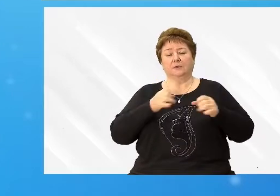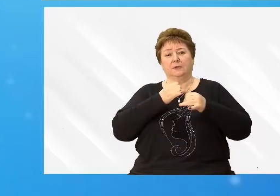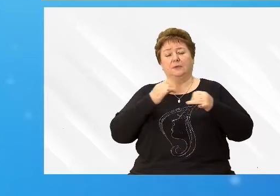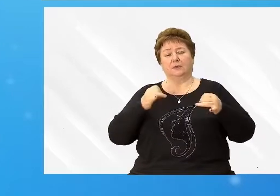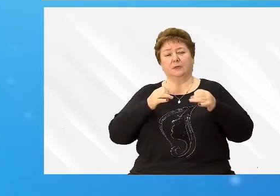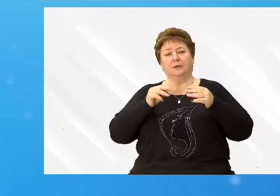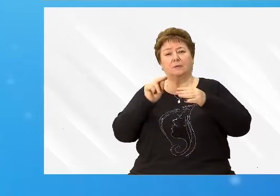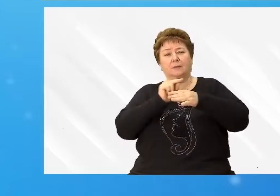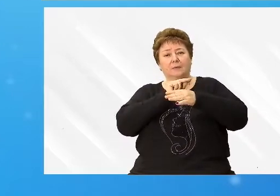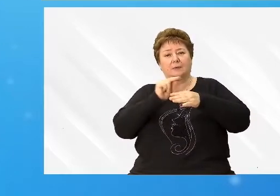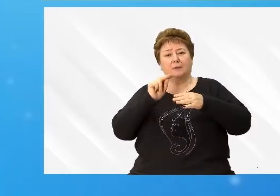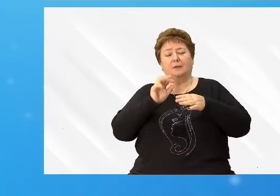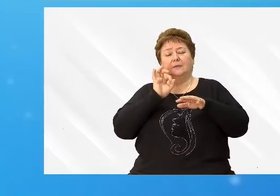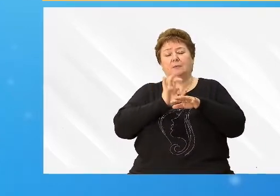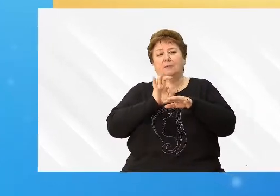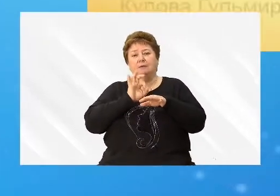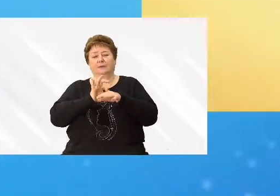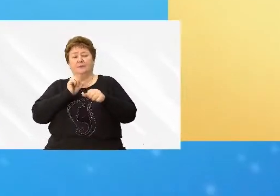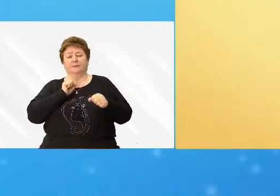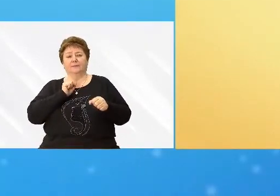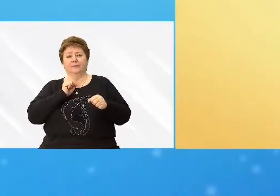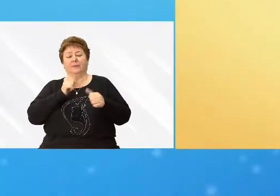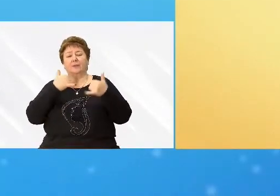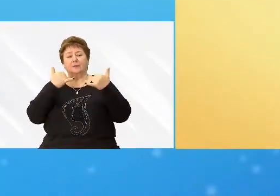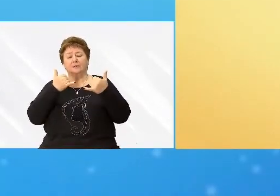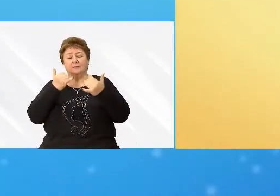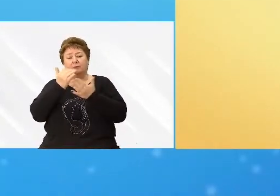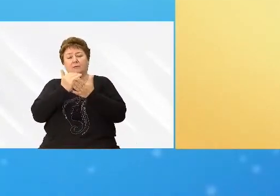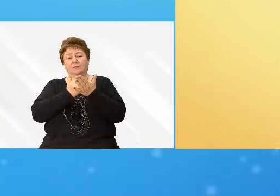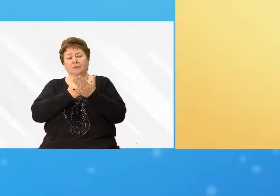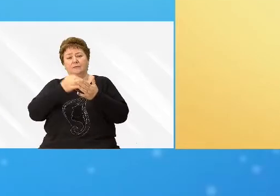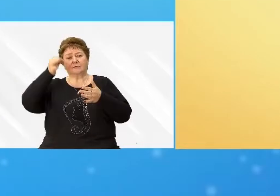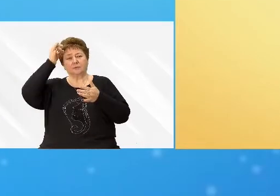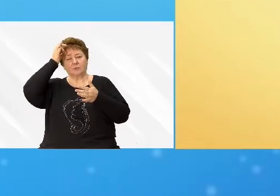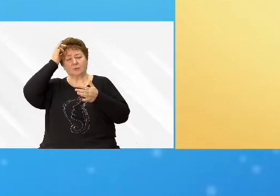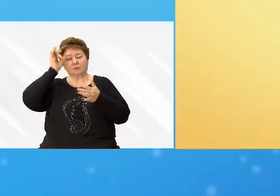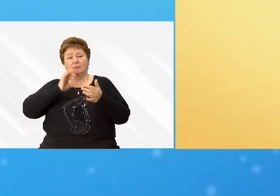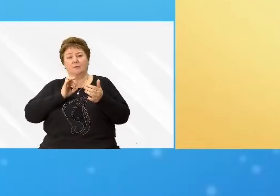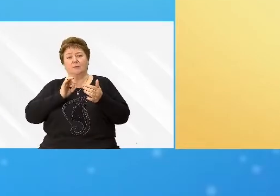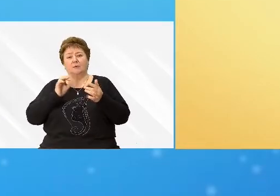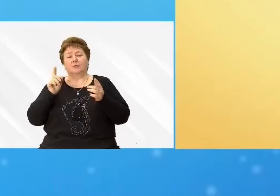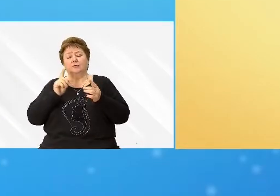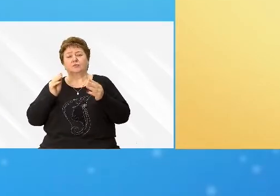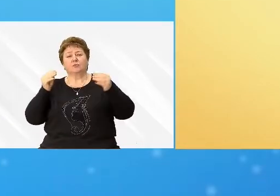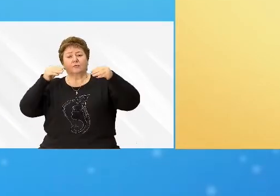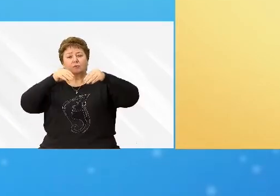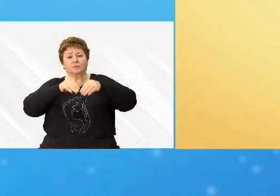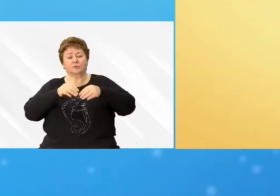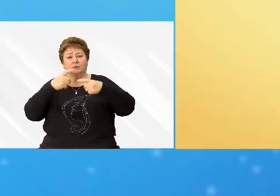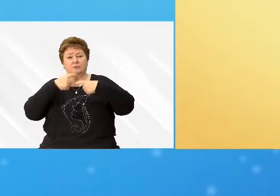профилактика заболеваний сегодня на уроке мы вспомним что включает себя